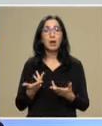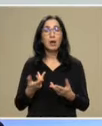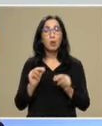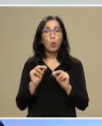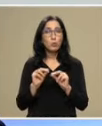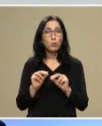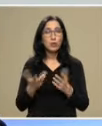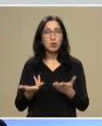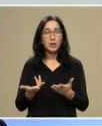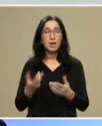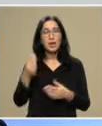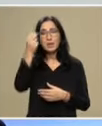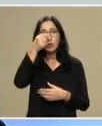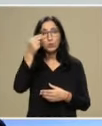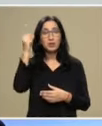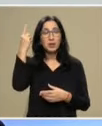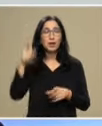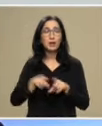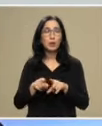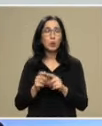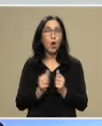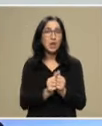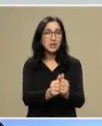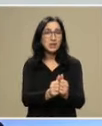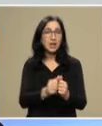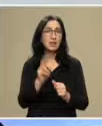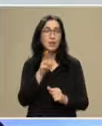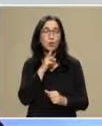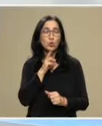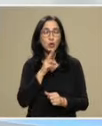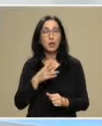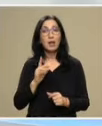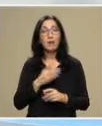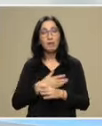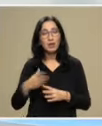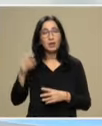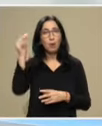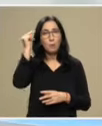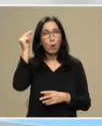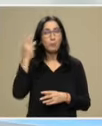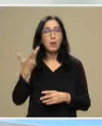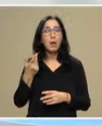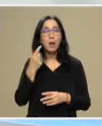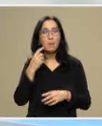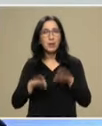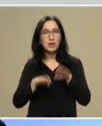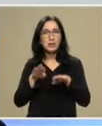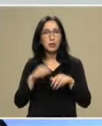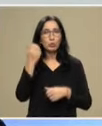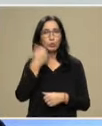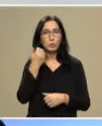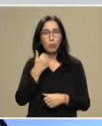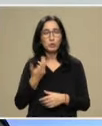персонализирано обучение, изкуственият интелект като асистент на учителя, но винаги помним, че е важно балансираното използване,